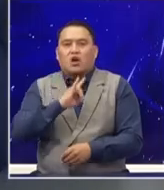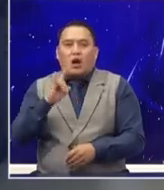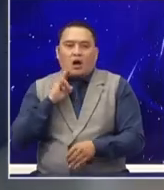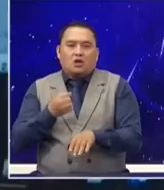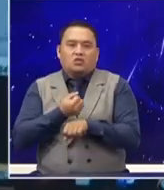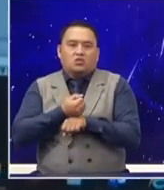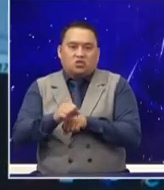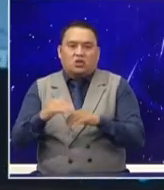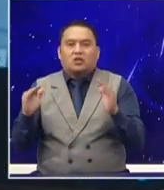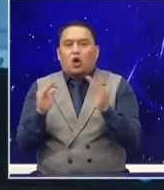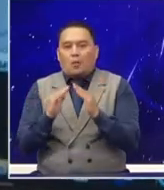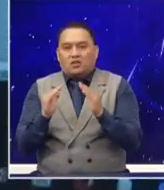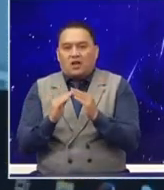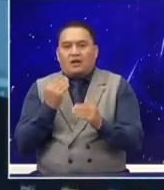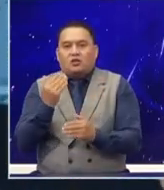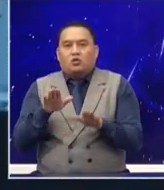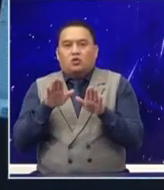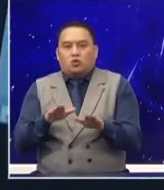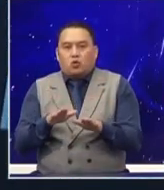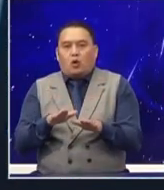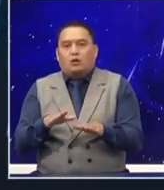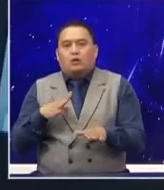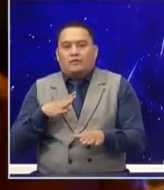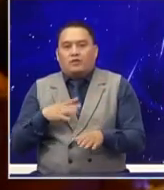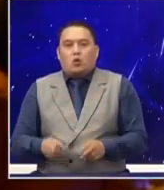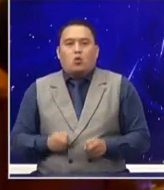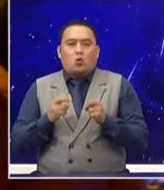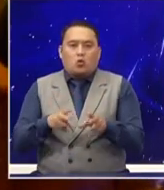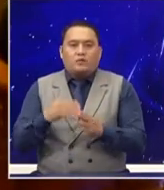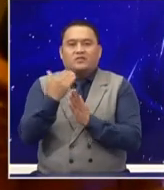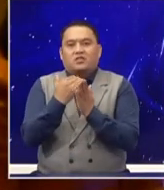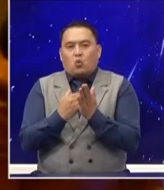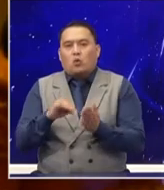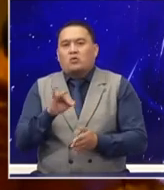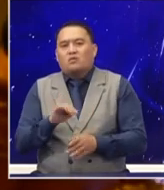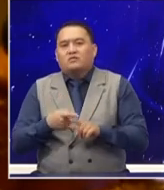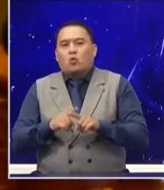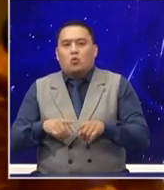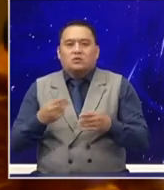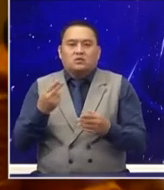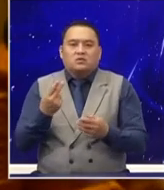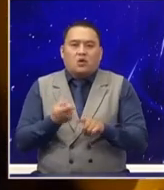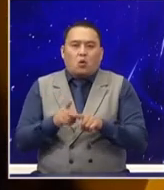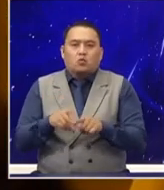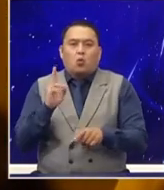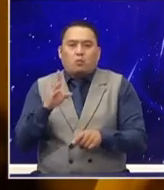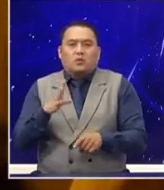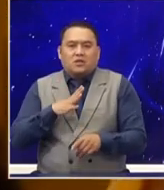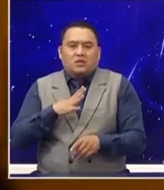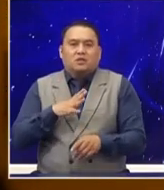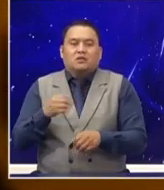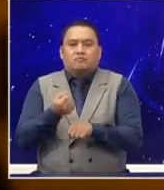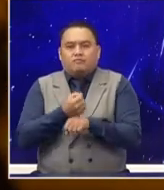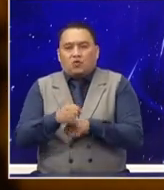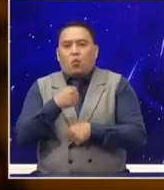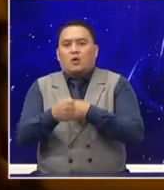становится жертвой домашнего насилия. И это только то, что попадает в криминальную хронику. О том, что реальные цифры тех, кто подвергается побоям